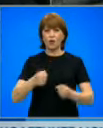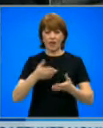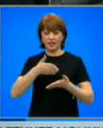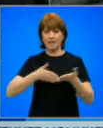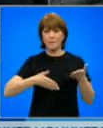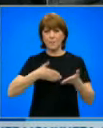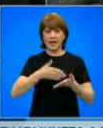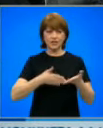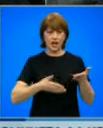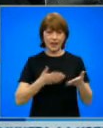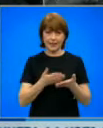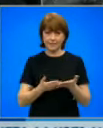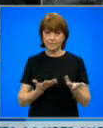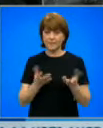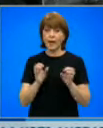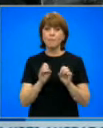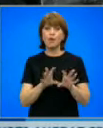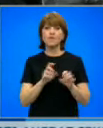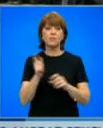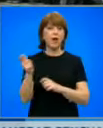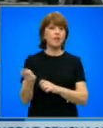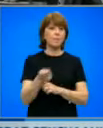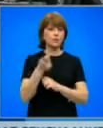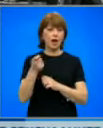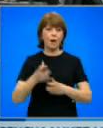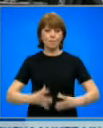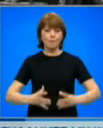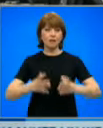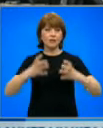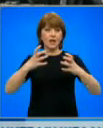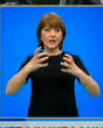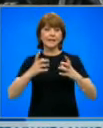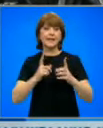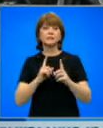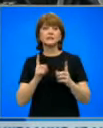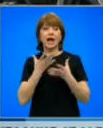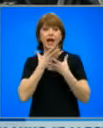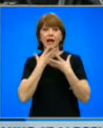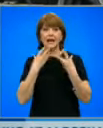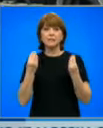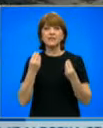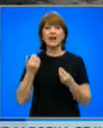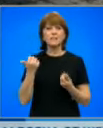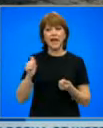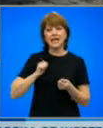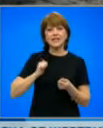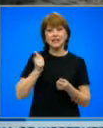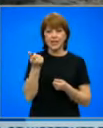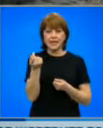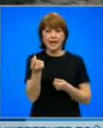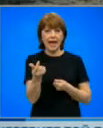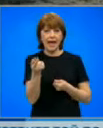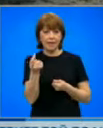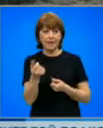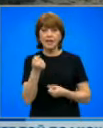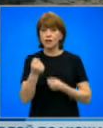метра. По информация от противопожарната служба, бутилките не са били обезопасени и са липсвали защитни елементи. Шофьорът пък от своя